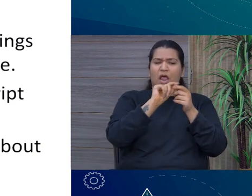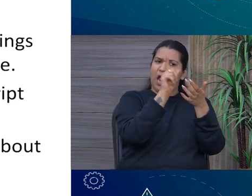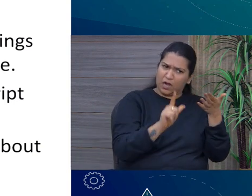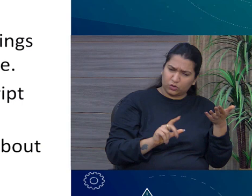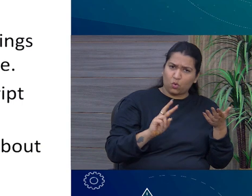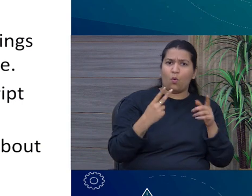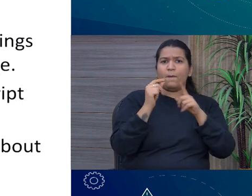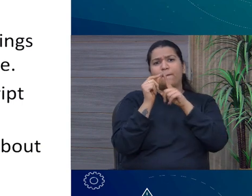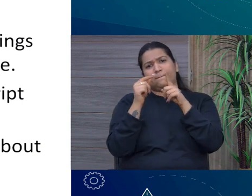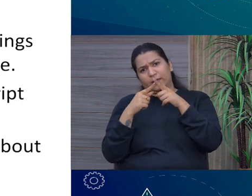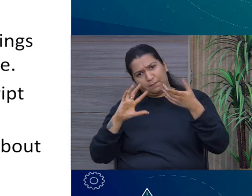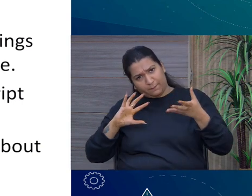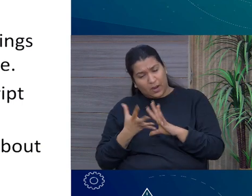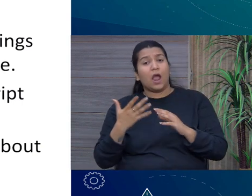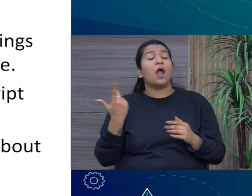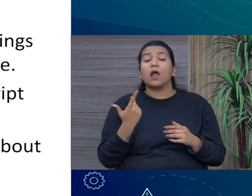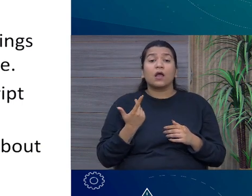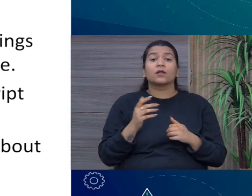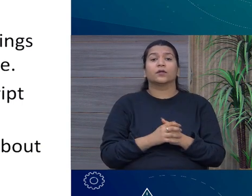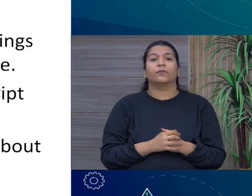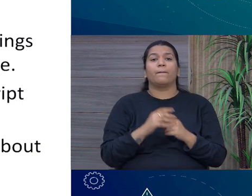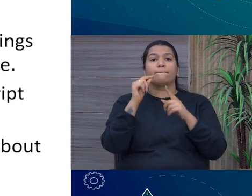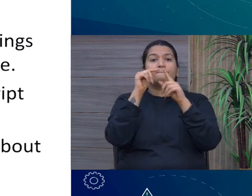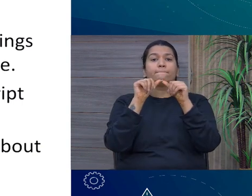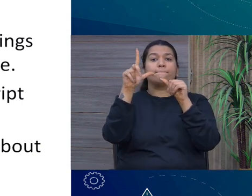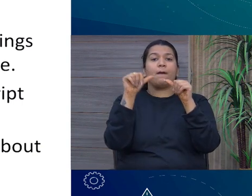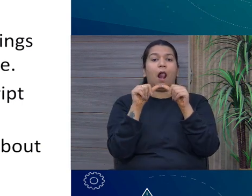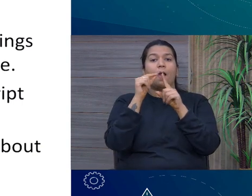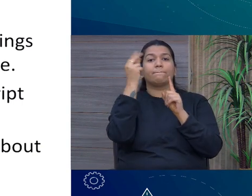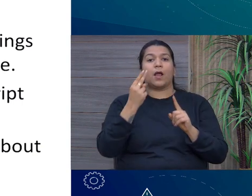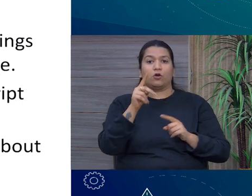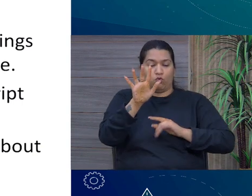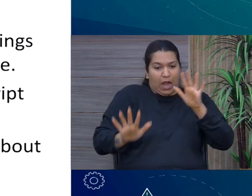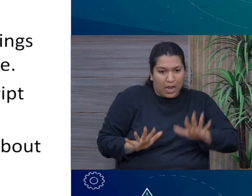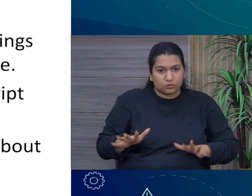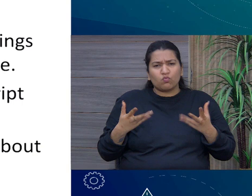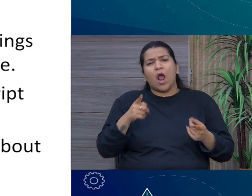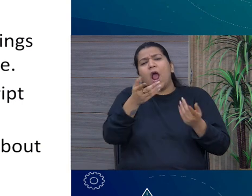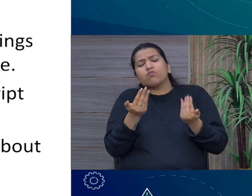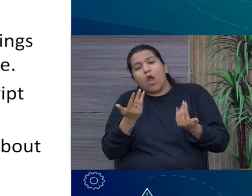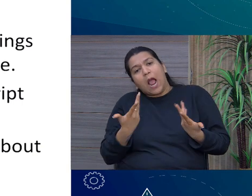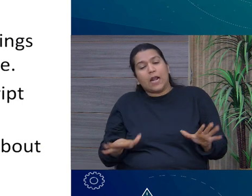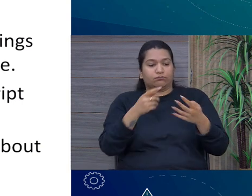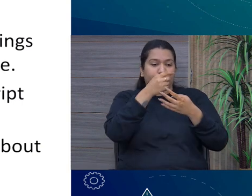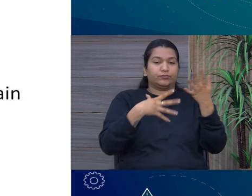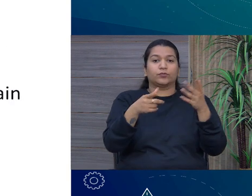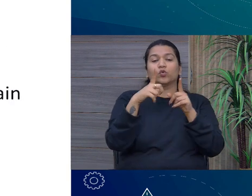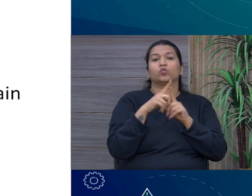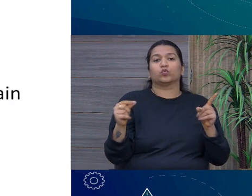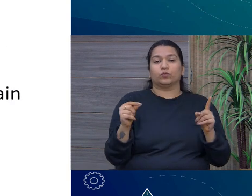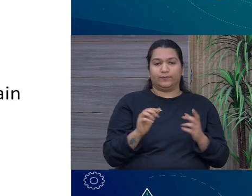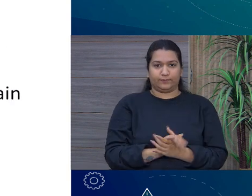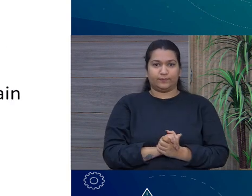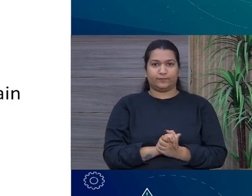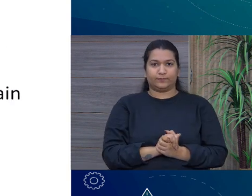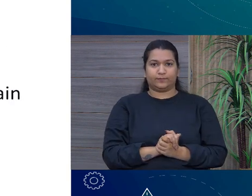हैं, आप चाहें तो इसको प्रेजेंट कर सकते हैं या एक्ट कर सकते हैं, जो आपको सुविधा हो आप उस हिसाब से अपना होमवर्क कर सकते